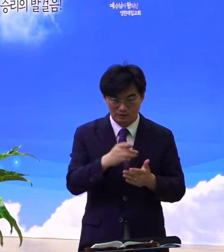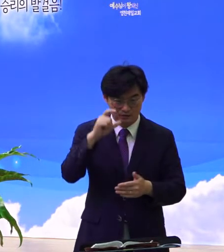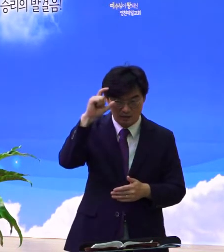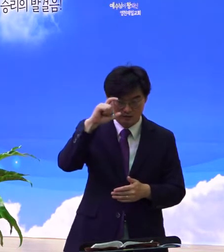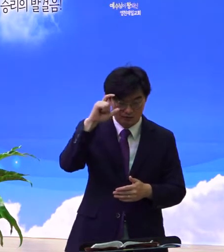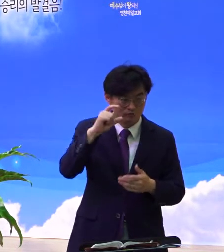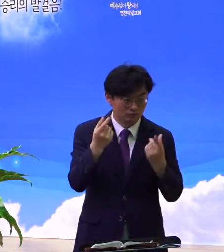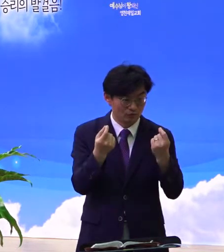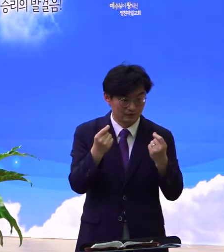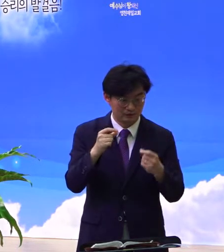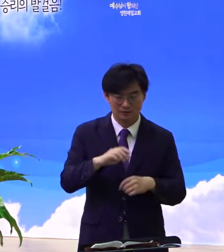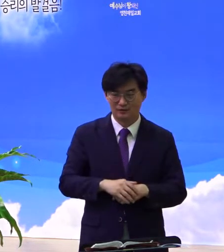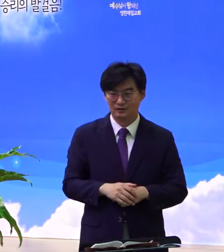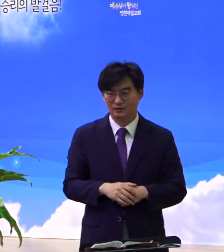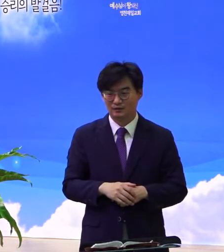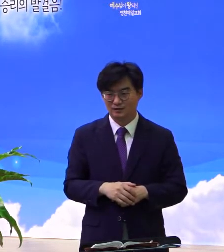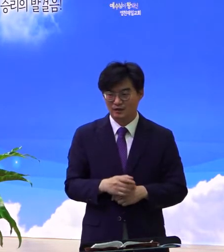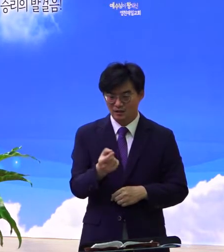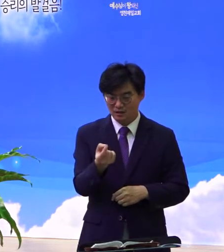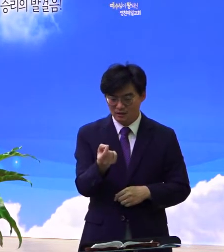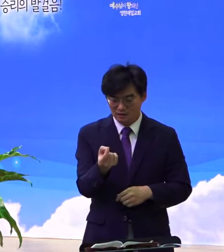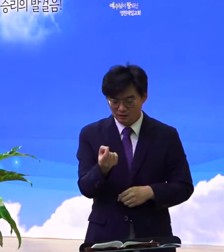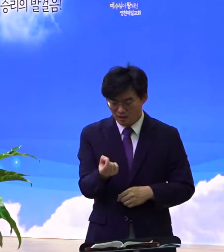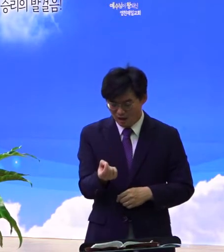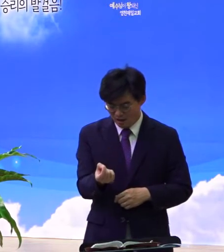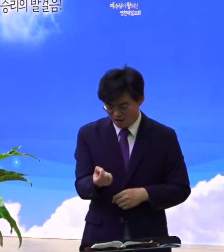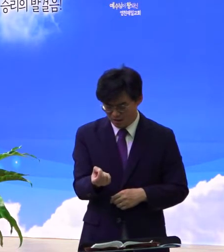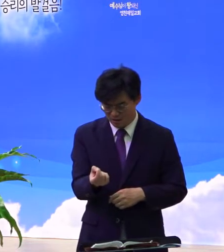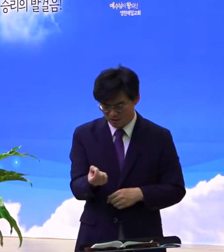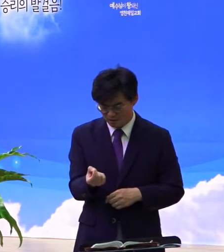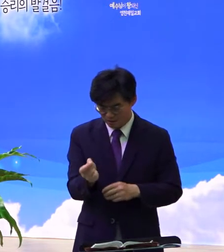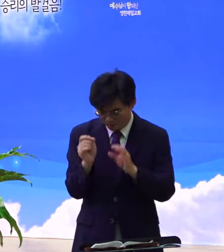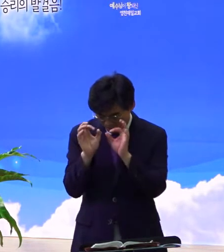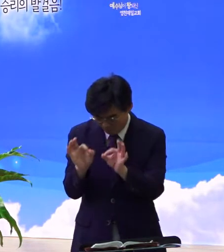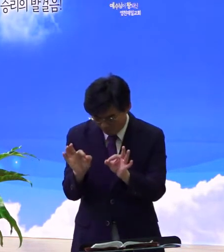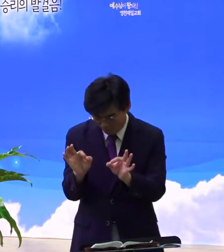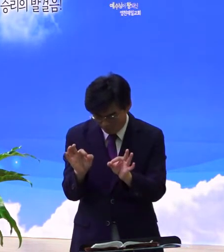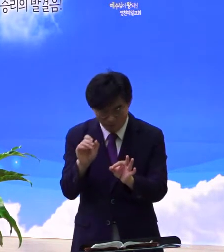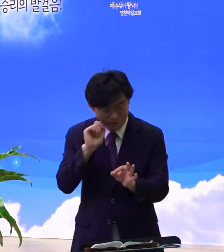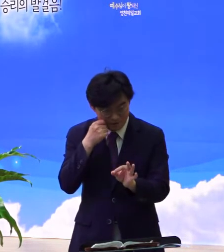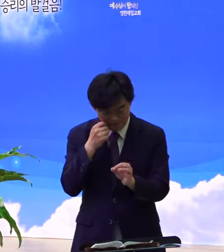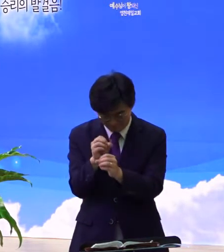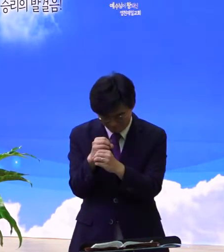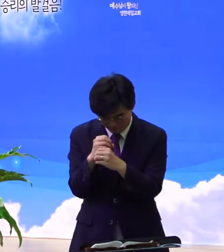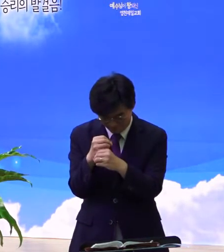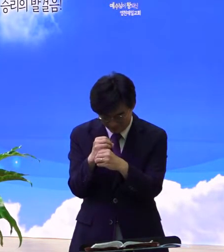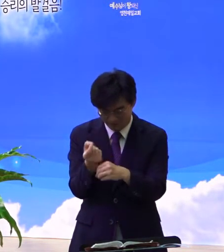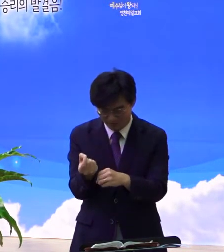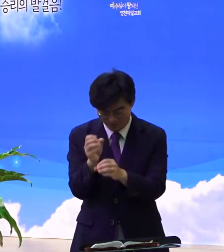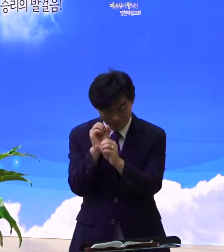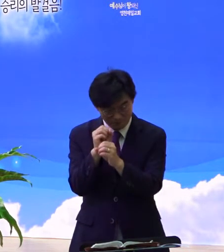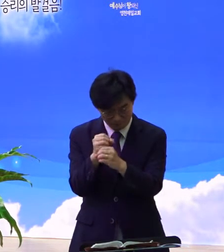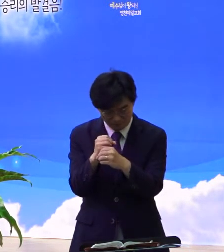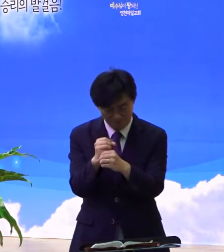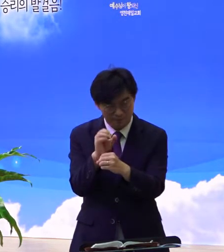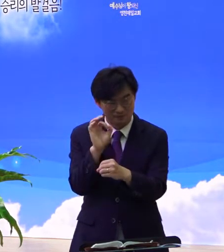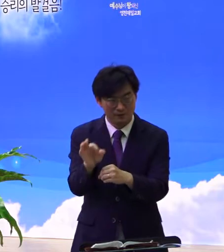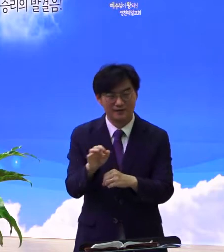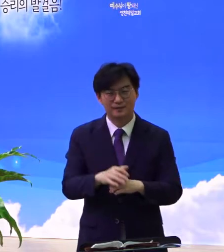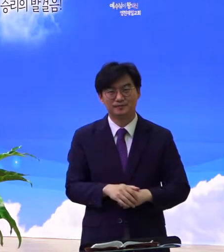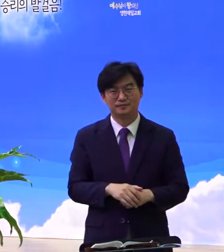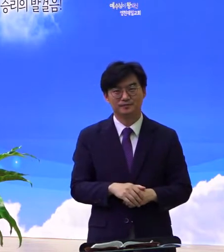우리 사람의 눈은 아주 작은 것을 보지 못합니다. 그래서 현미경이라고 하는 것이 있죠. 그래서 아주 작은 것을